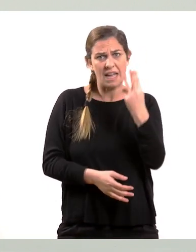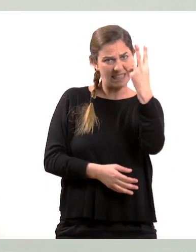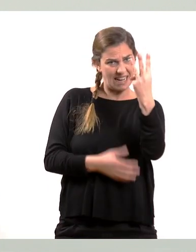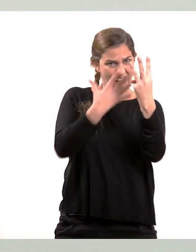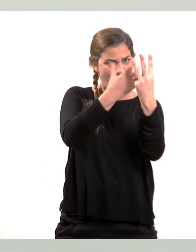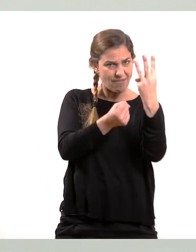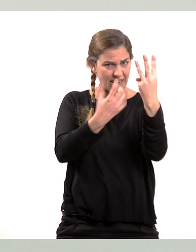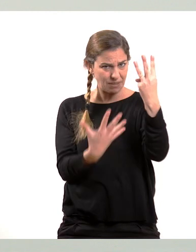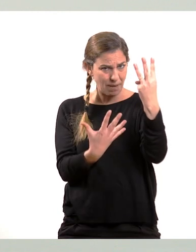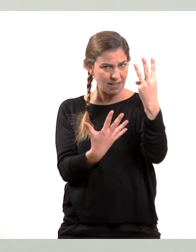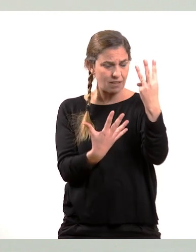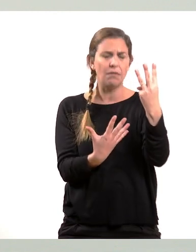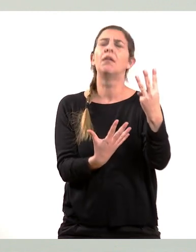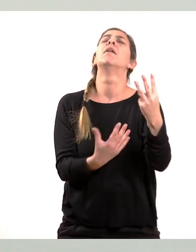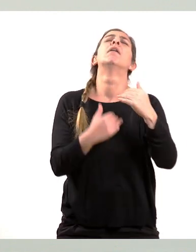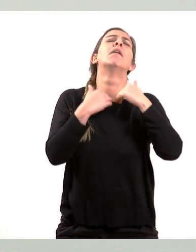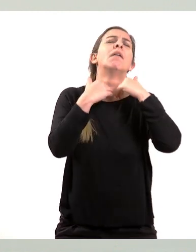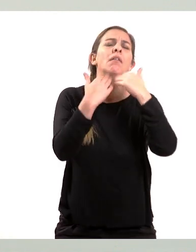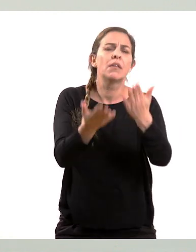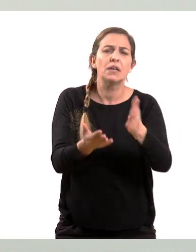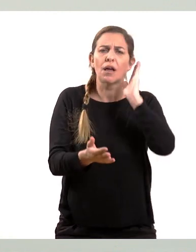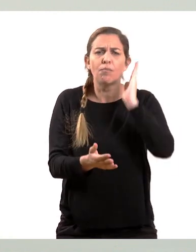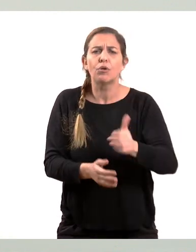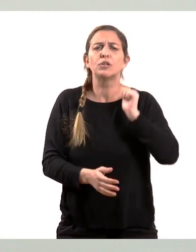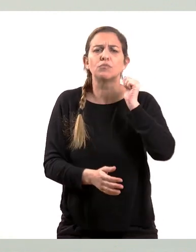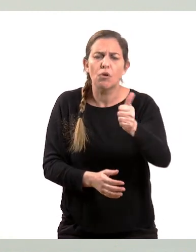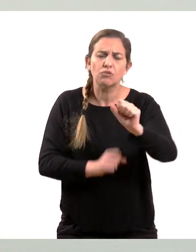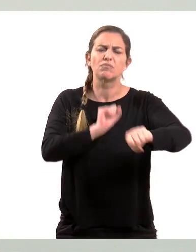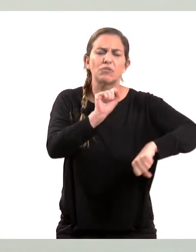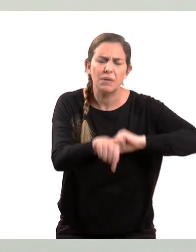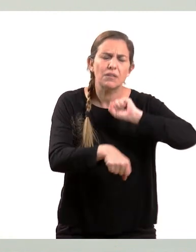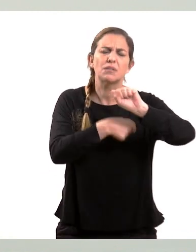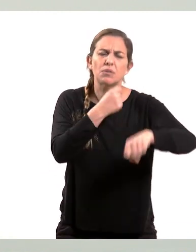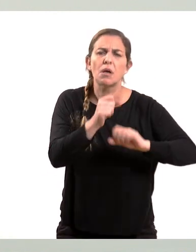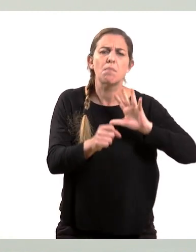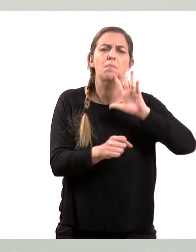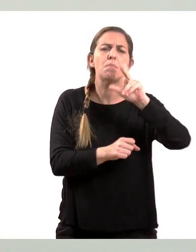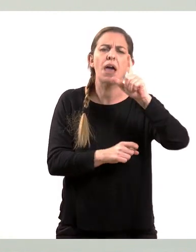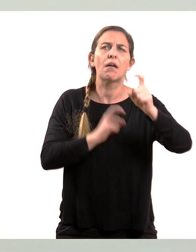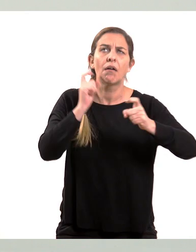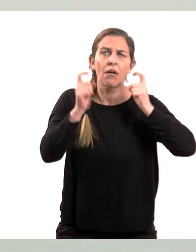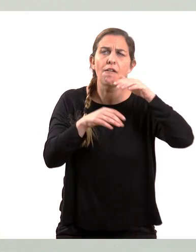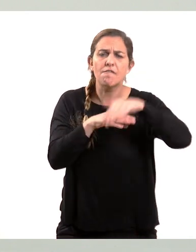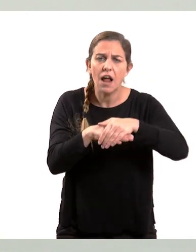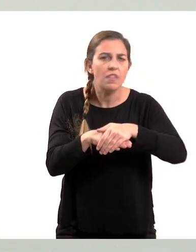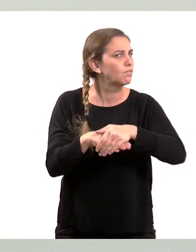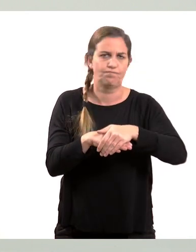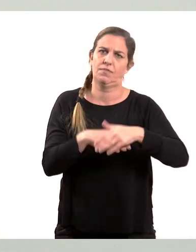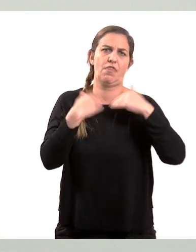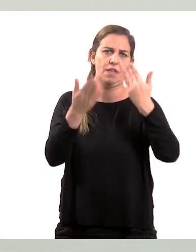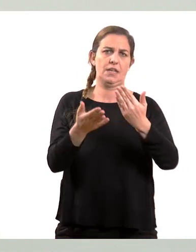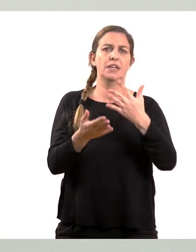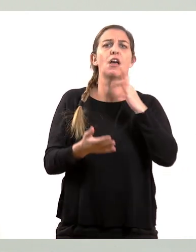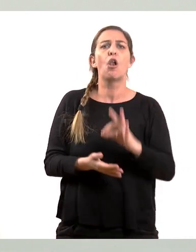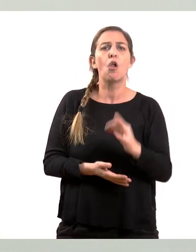3, όσο και να το παλεύω. Μέχρι το βράδυ να κάτσουμε και να το σκεφτόμαστε, δεν γίνεται. Γιατί το 3 είναι μικρότερο από το